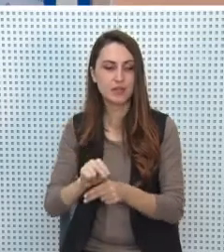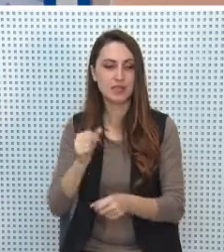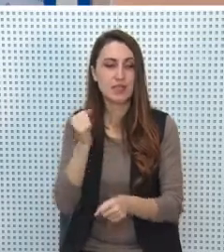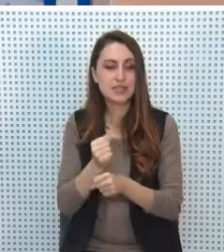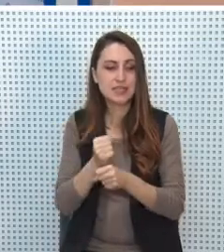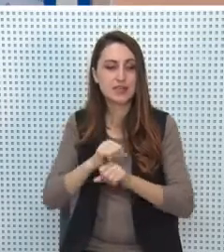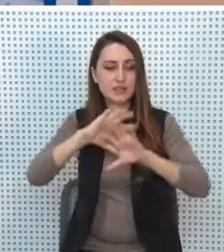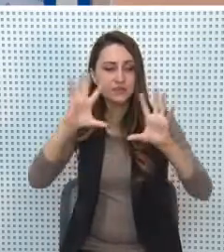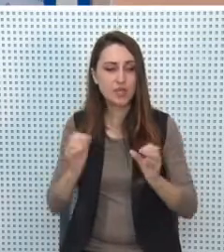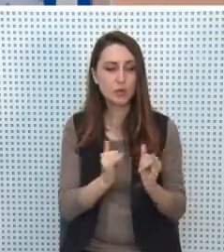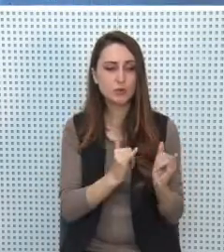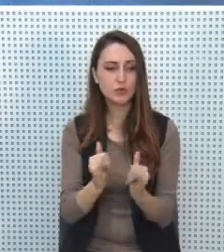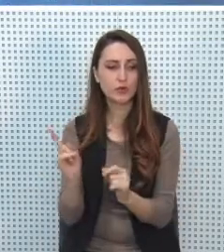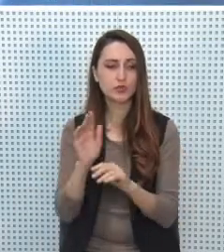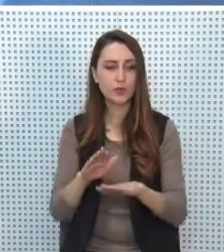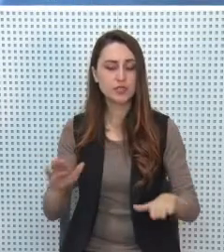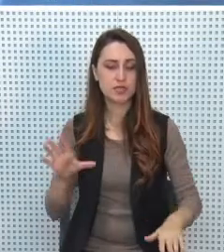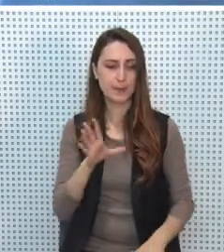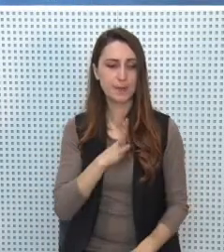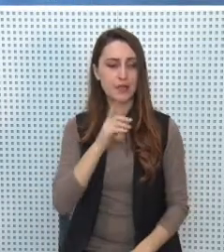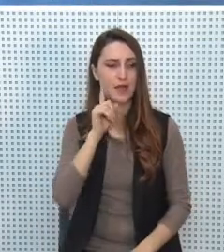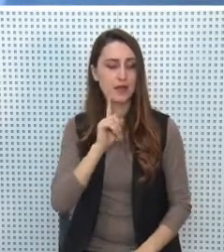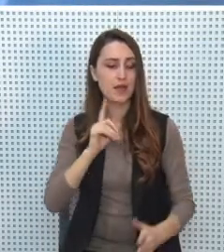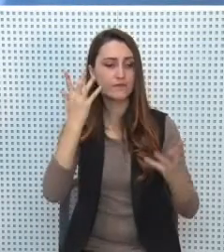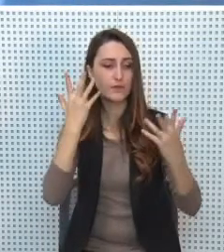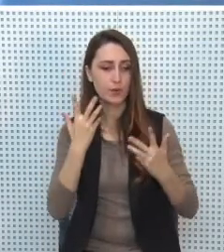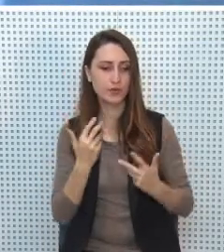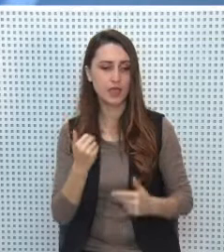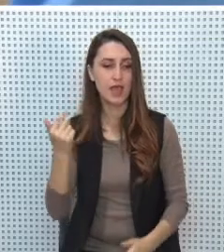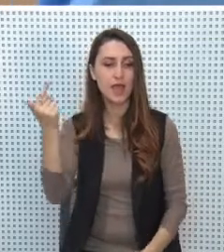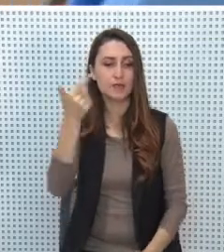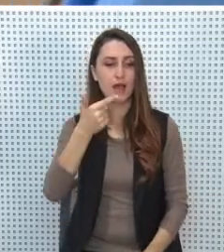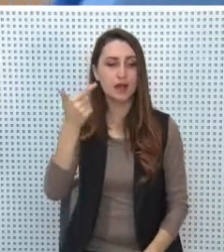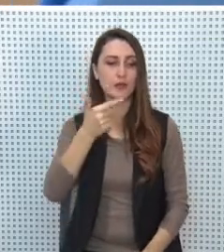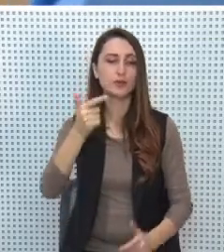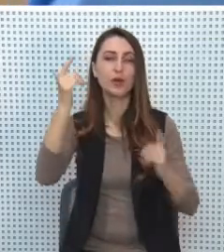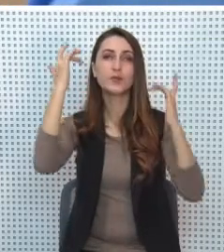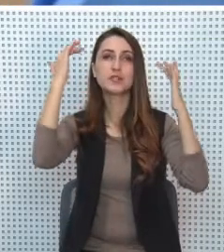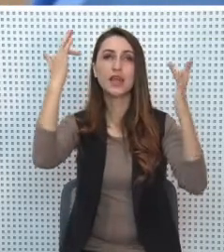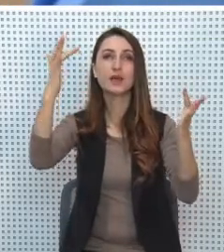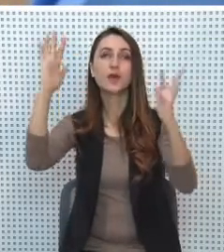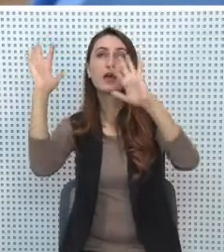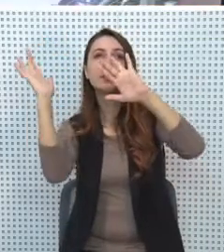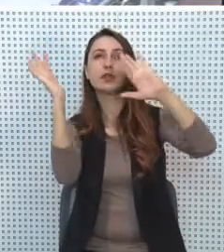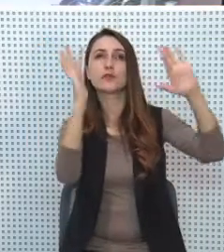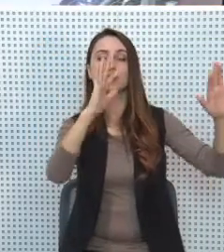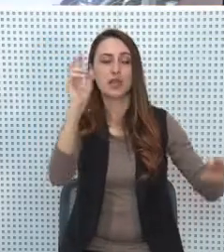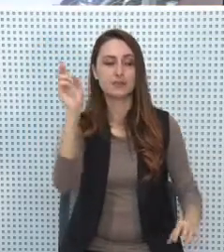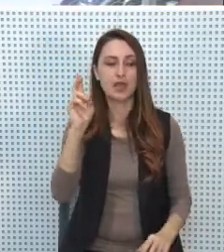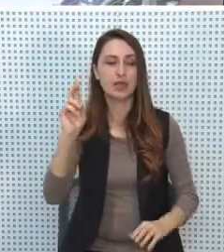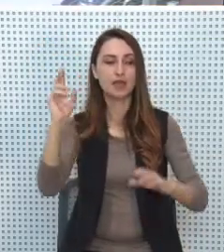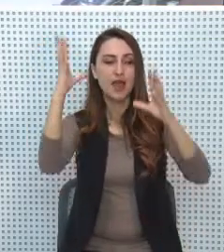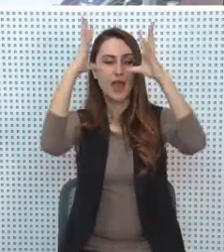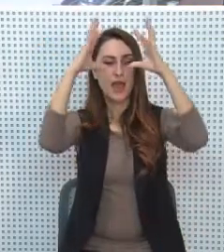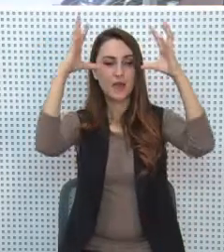чтобы нашим детям было комфортно. По голубому небу плывут белые облака,